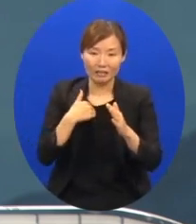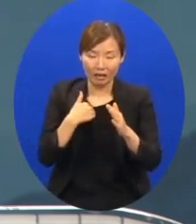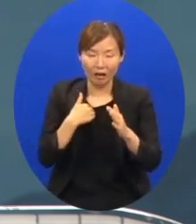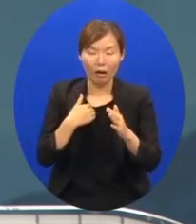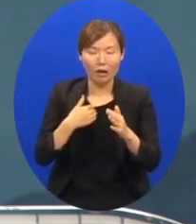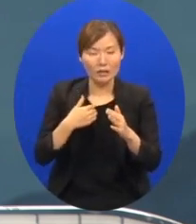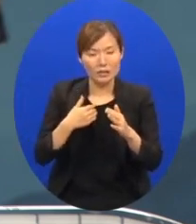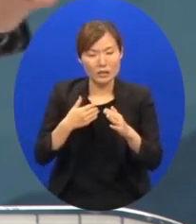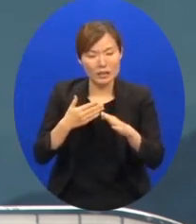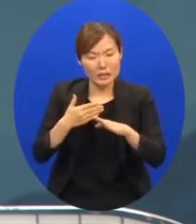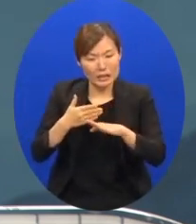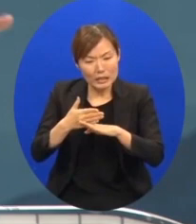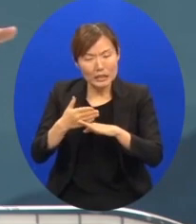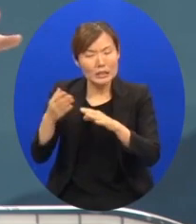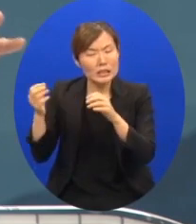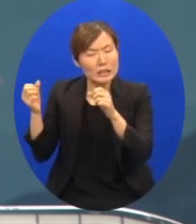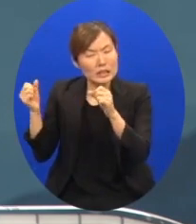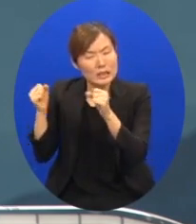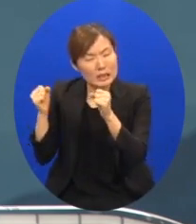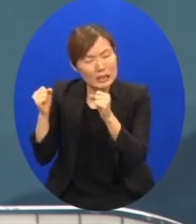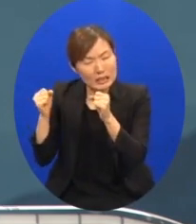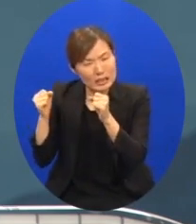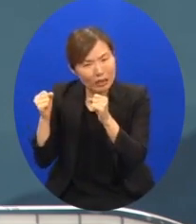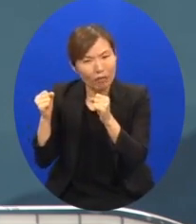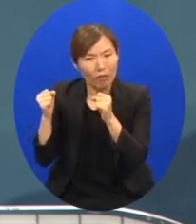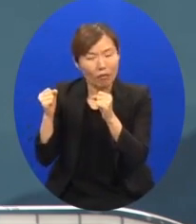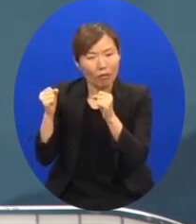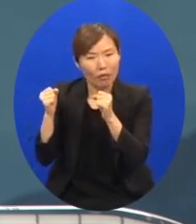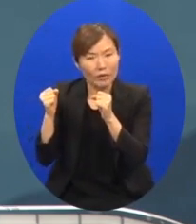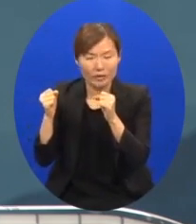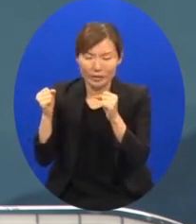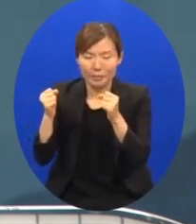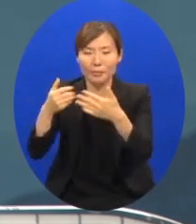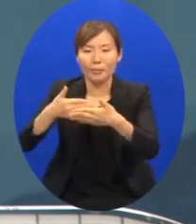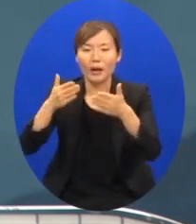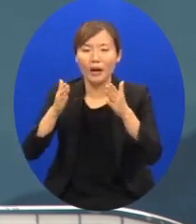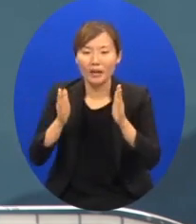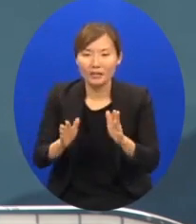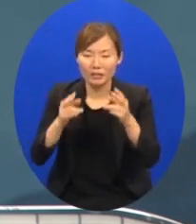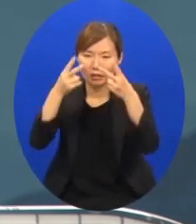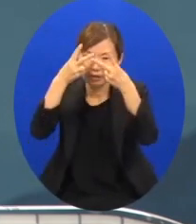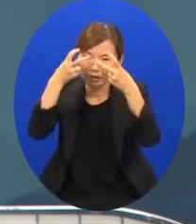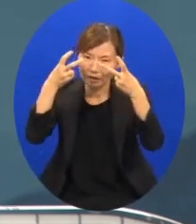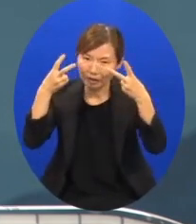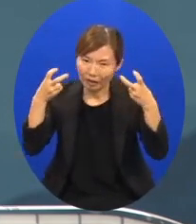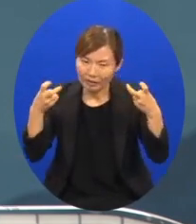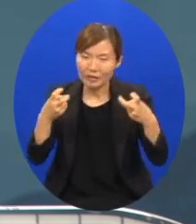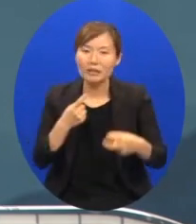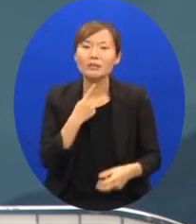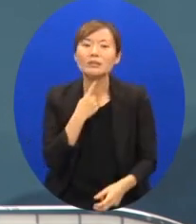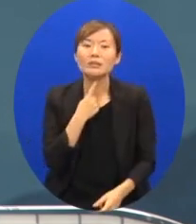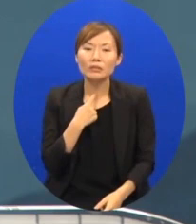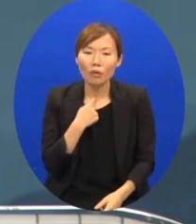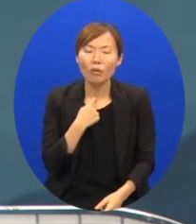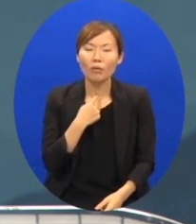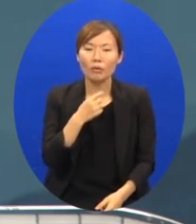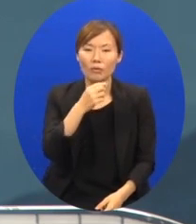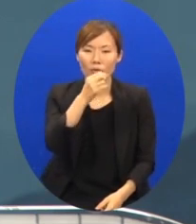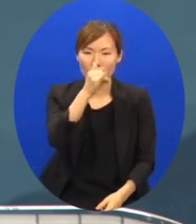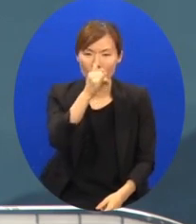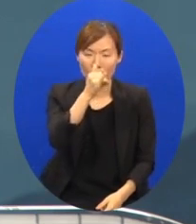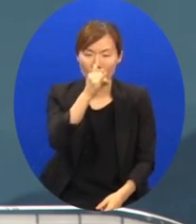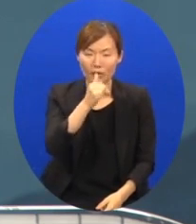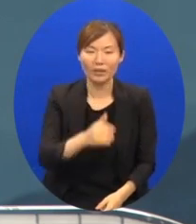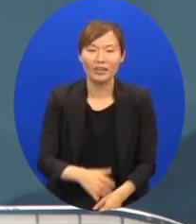나라는 난방이 별로 안 되는 방에서 자들아 그 냉방 같은 방에서 얼마나